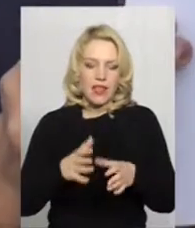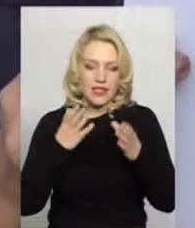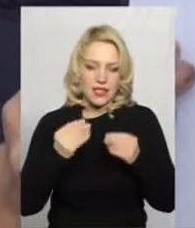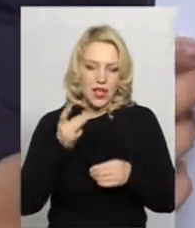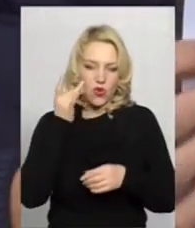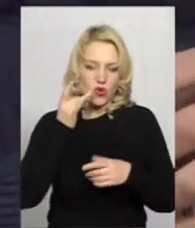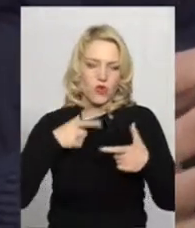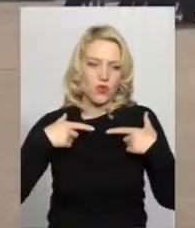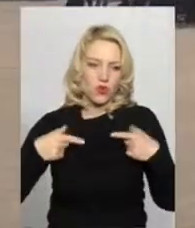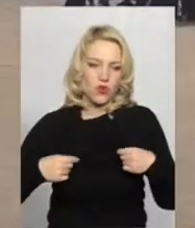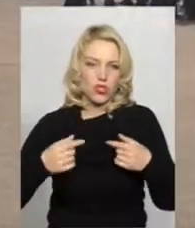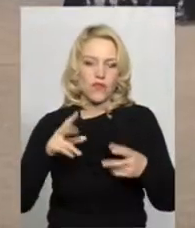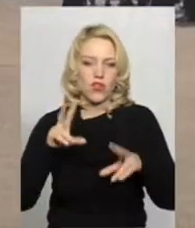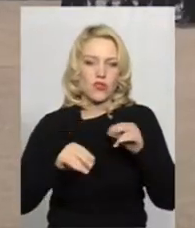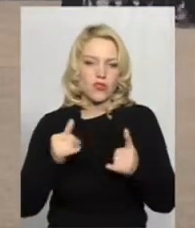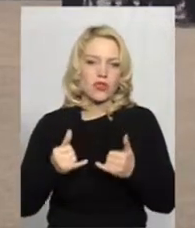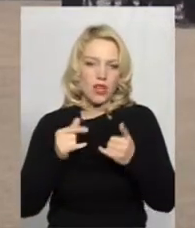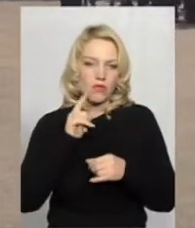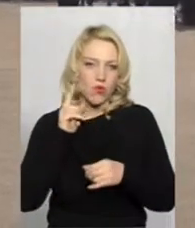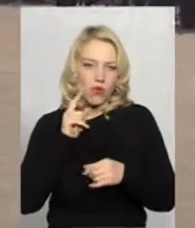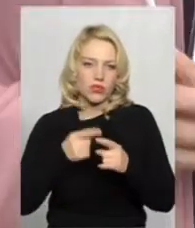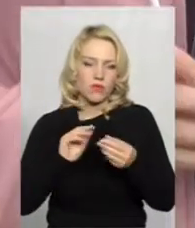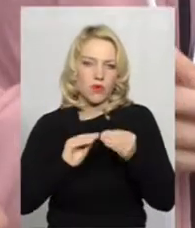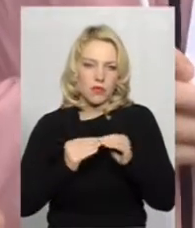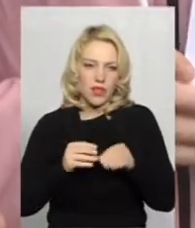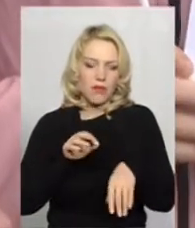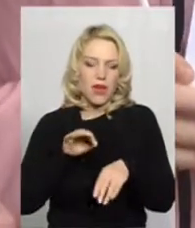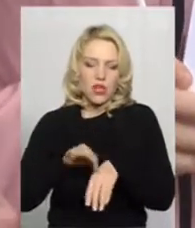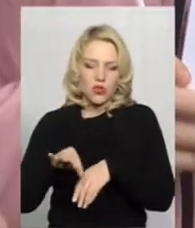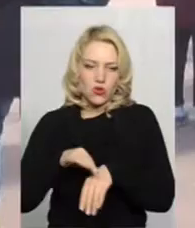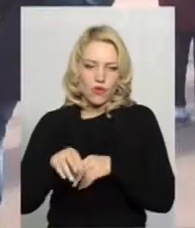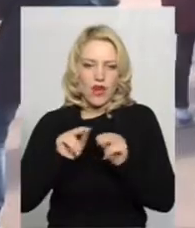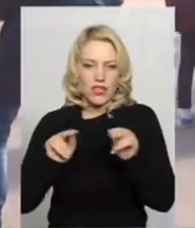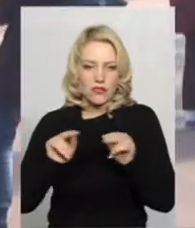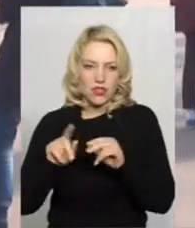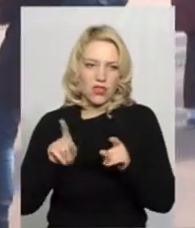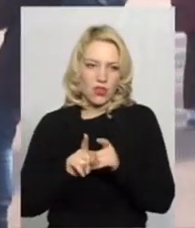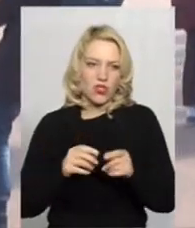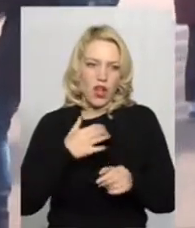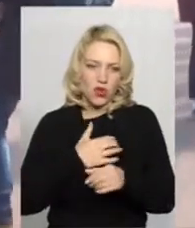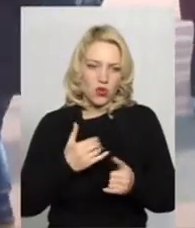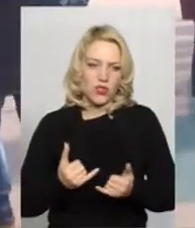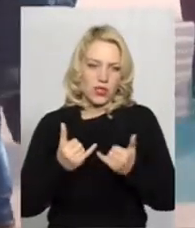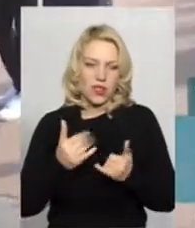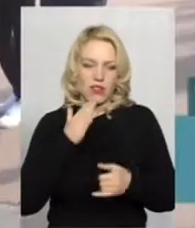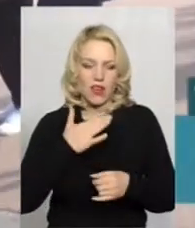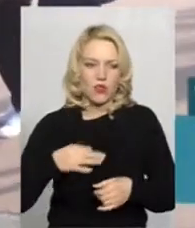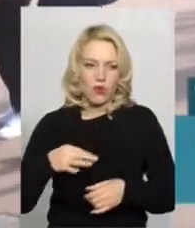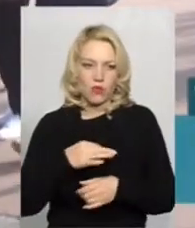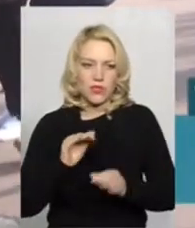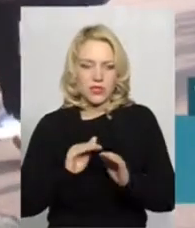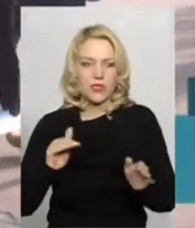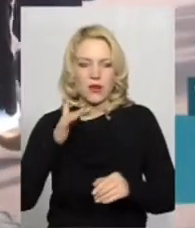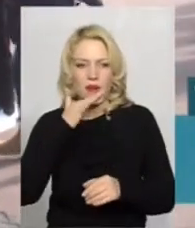сорочки» розрахована на молодь. Проте проблема цькування вчителів актуальна і для нашої області. Про таку ж проблему розповідає вчителька Наталія Гудко. Діти